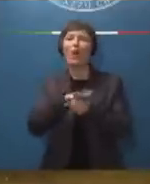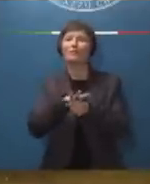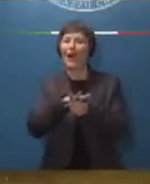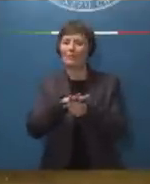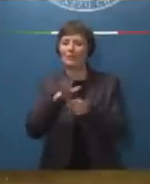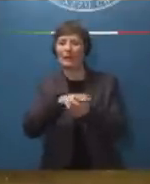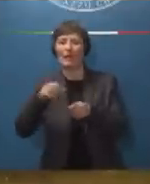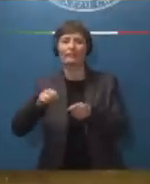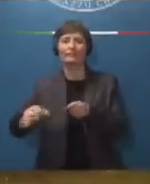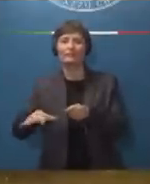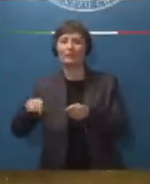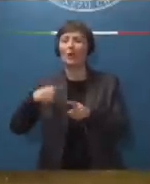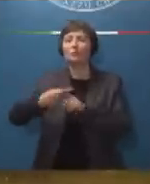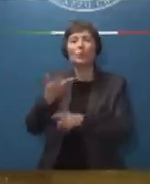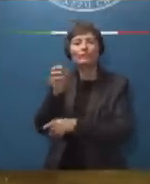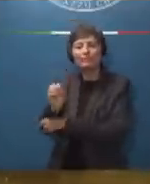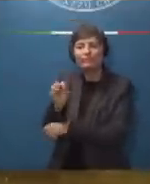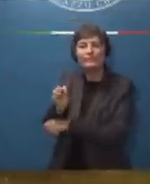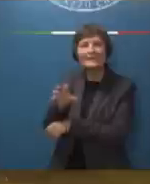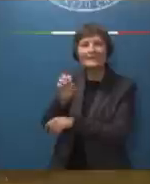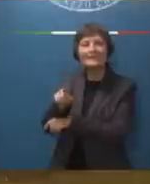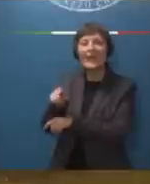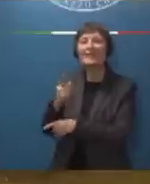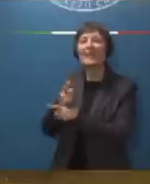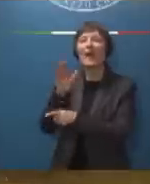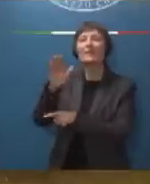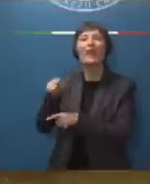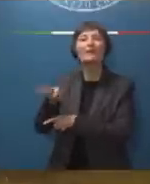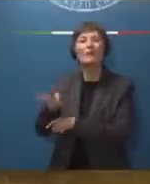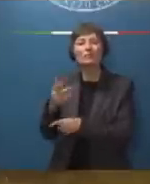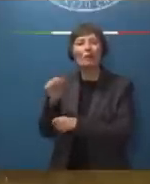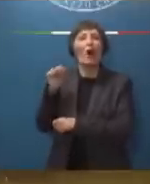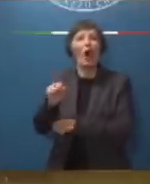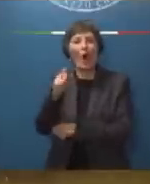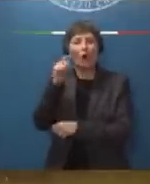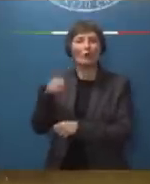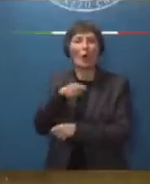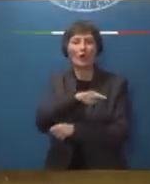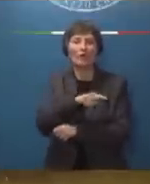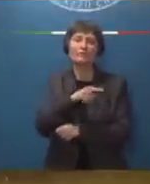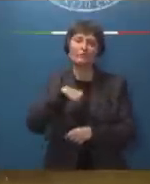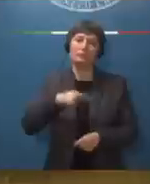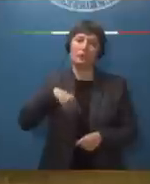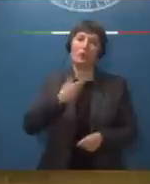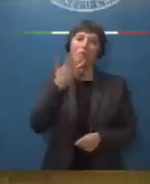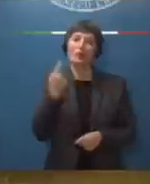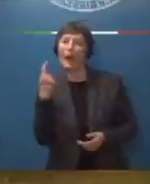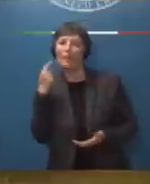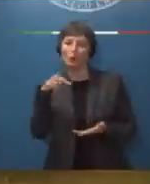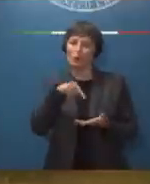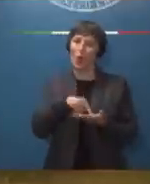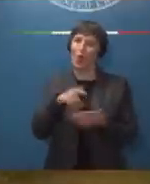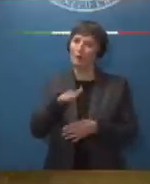L'insegna di odiare l'Ucraina e noi abbiamo bisogno di restituire prima possibile i nostri bambini Dobbiamo realizzare